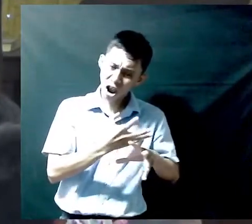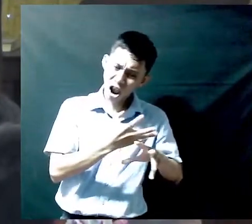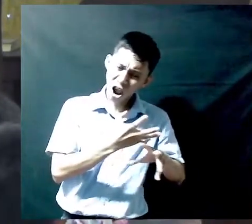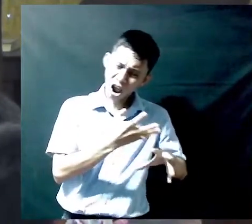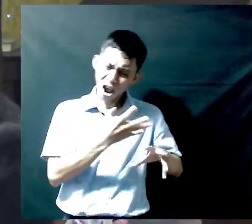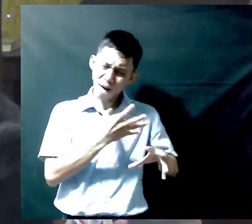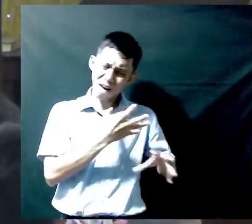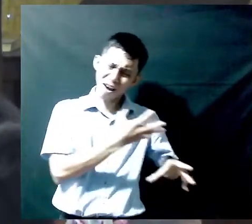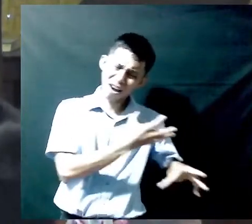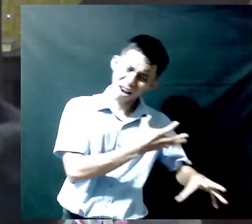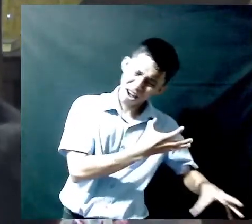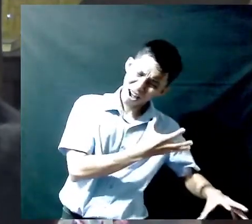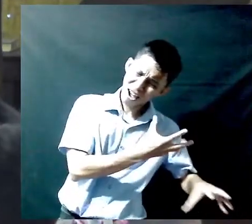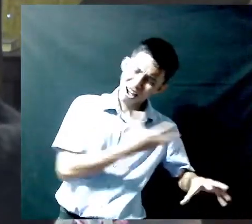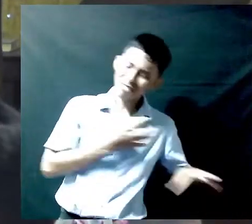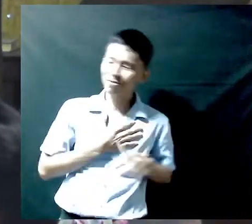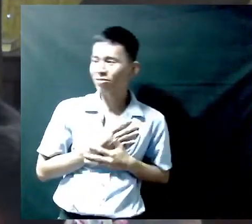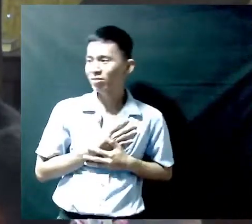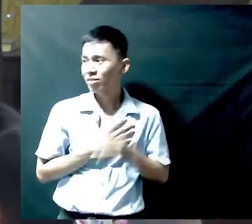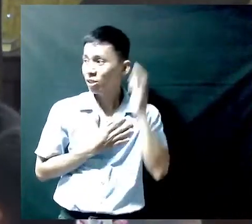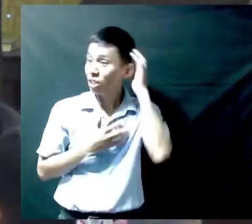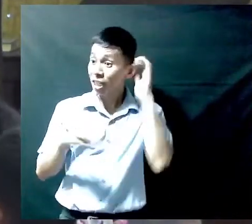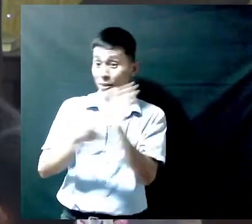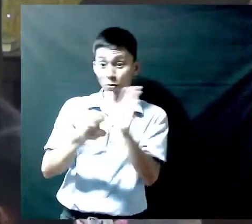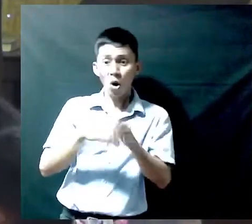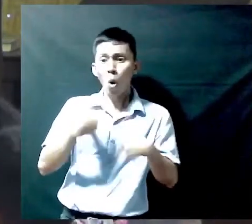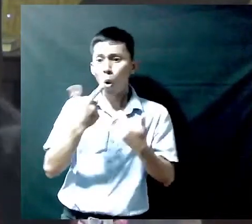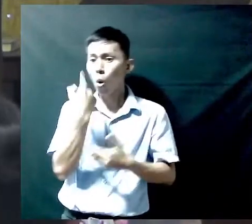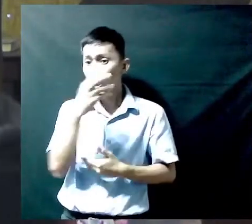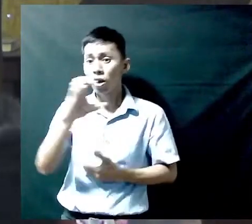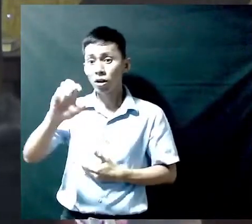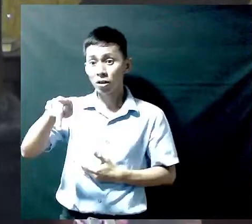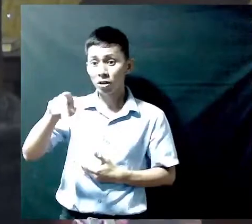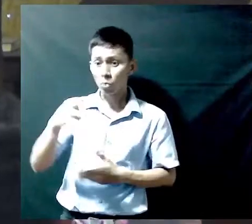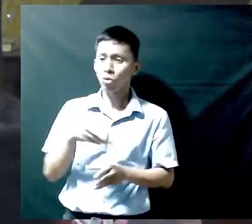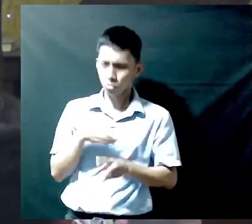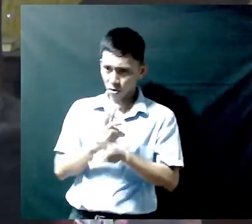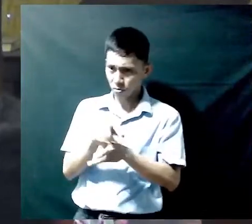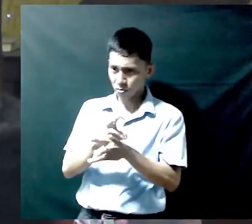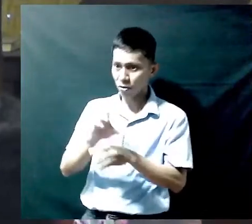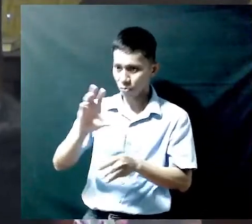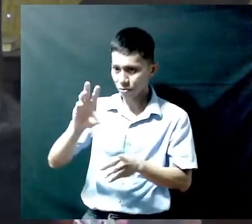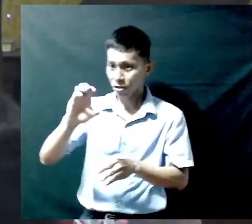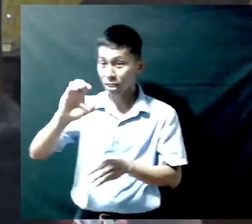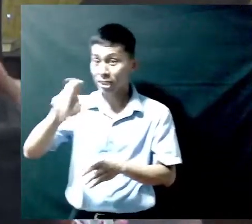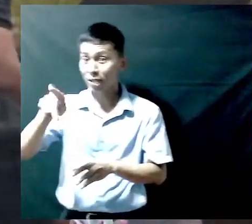cellphone? Sino po may cellphone? Pwede mahiram? Meron po kayong cellphone hawak? Ma'am, pwede.